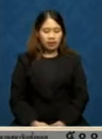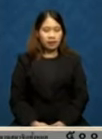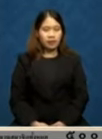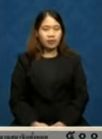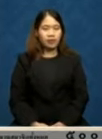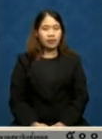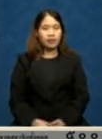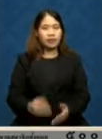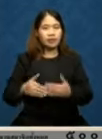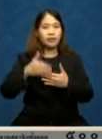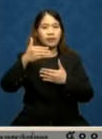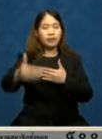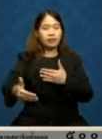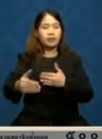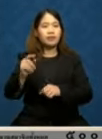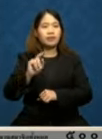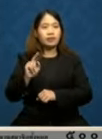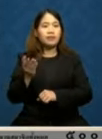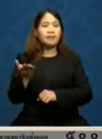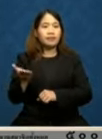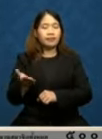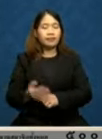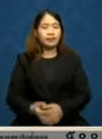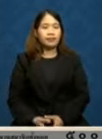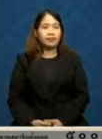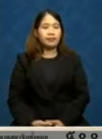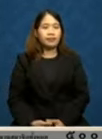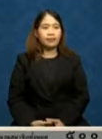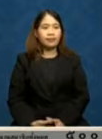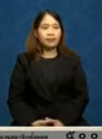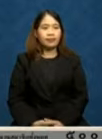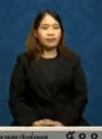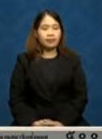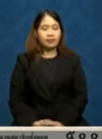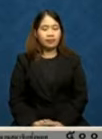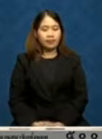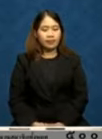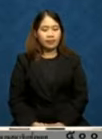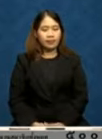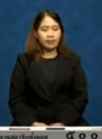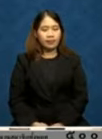ต่อไปขอเชิญคุณศิรพัฒน์กองตระการครับ